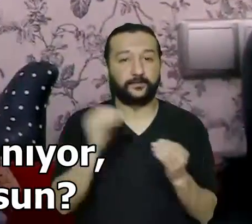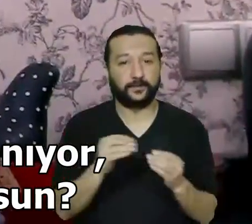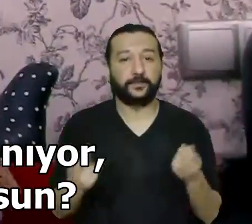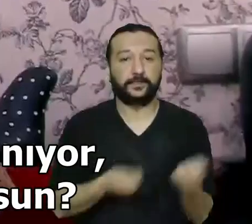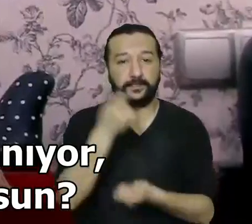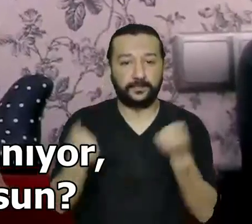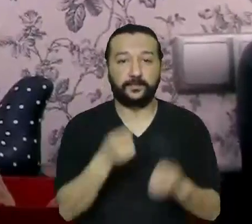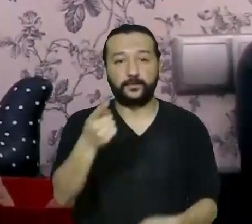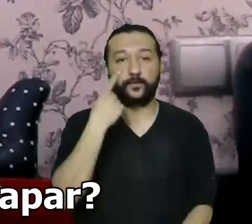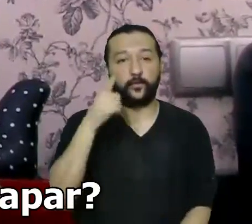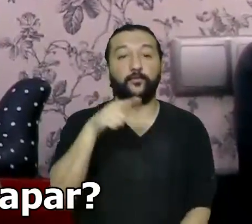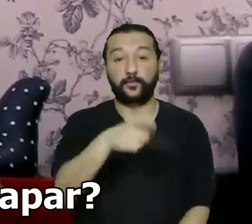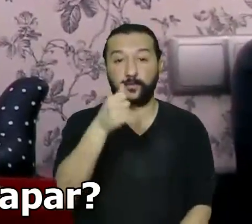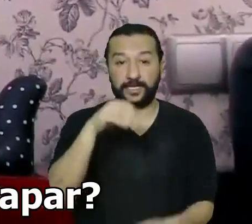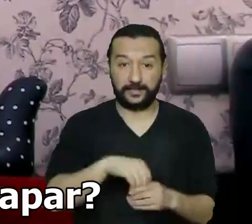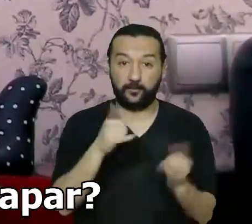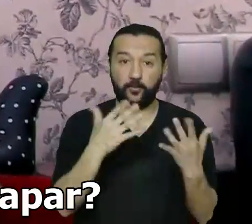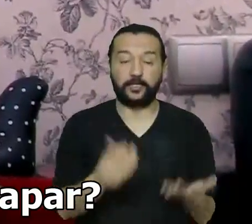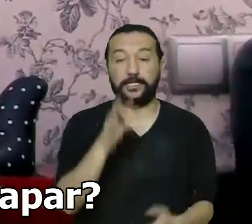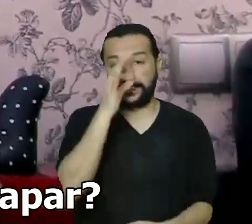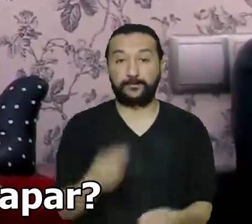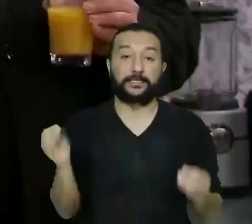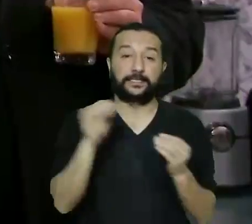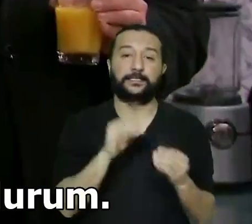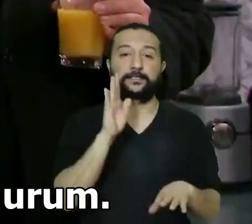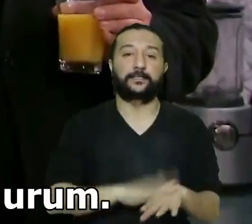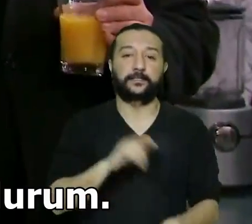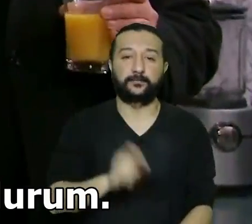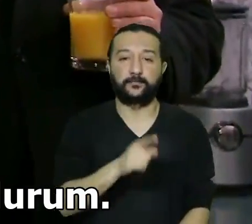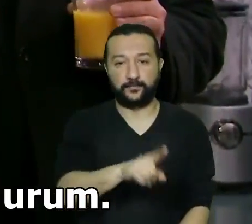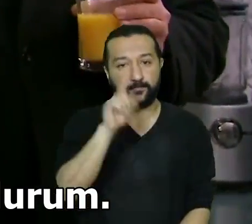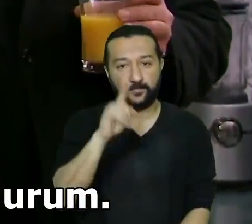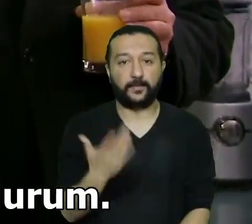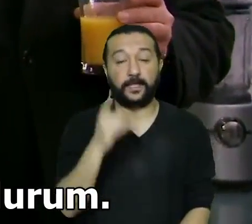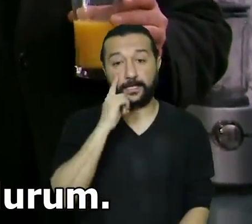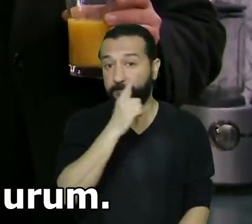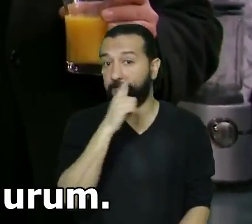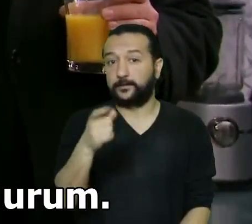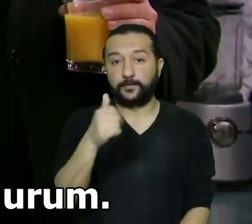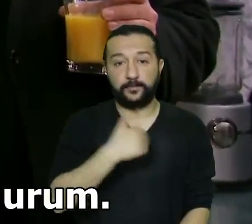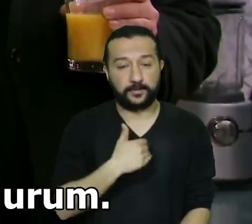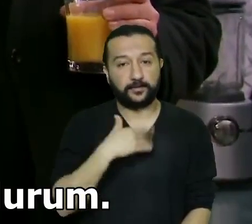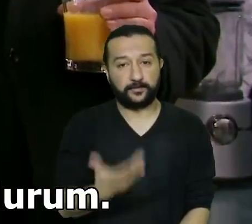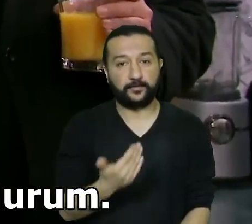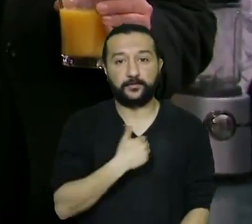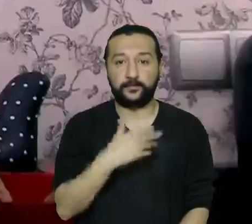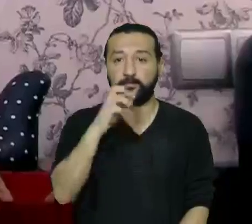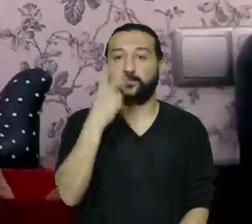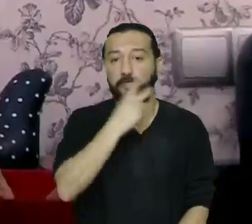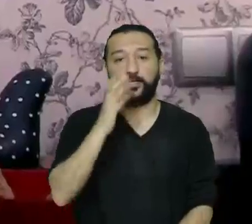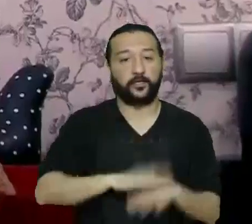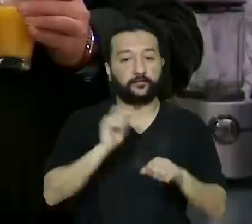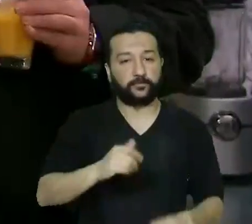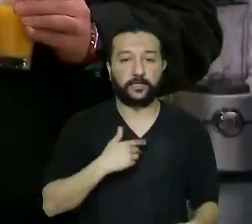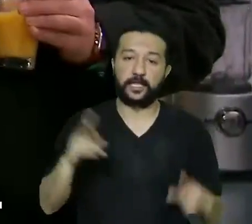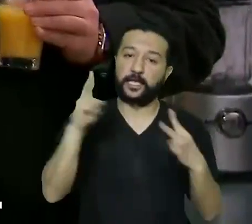nasıl çıldırıyor. Görmüyor musun? Paralı oyunda kim bilir neler yapar. Valla enişte bu paraya ben bile favorit de olurum. Ben